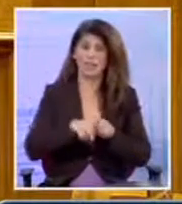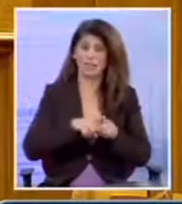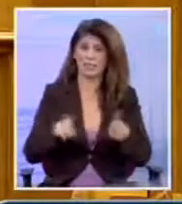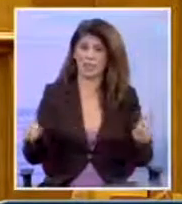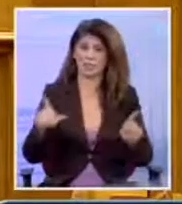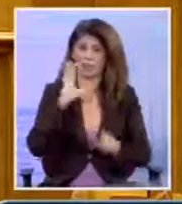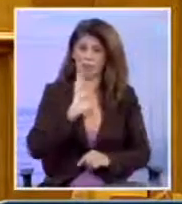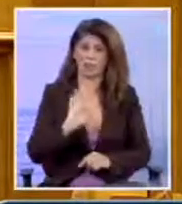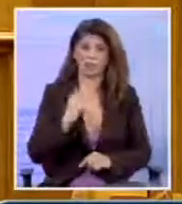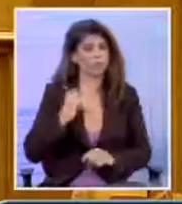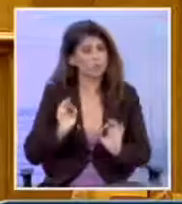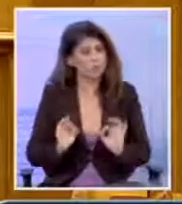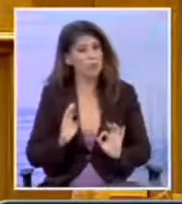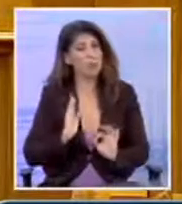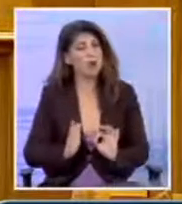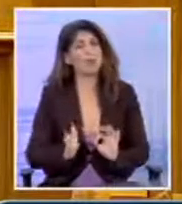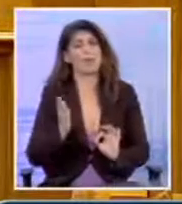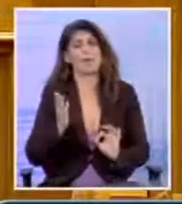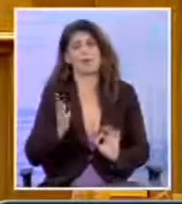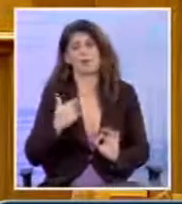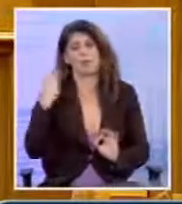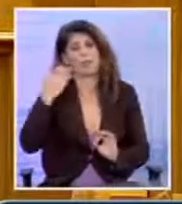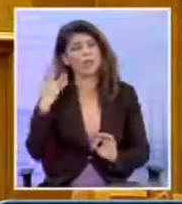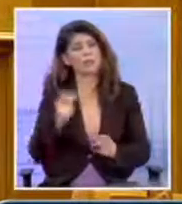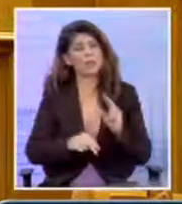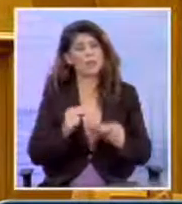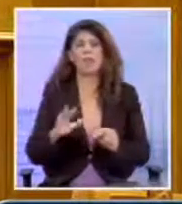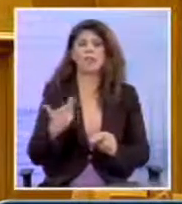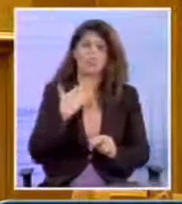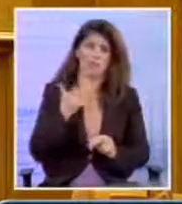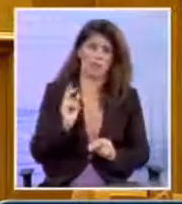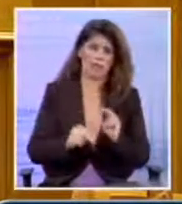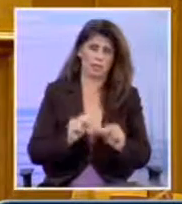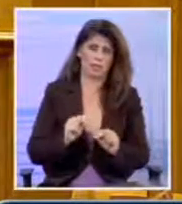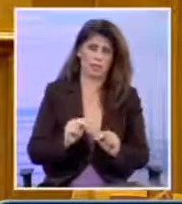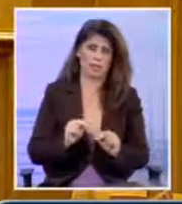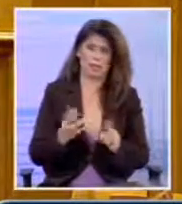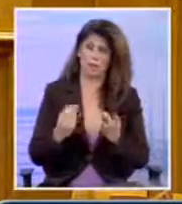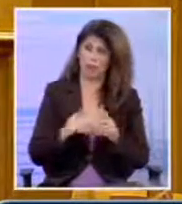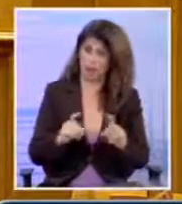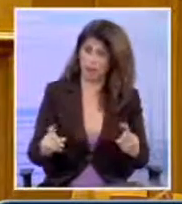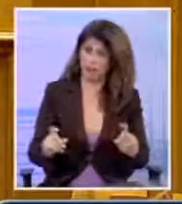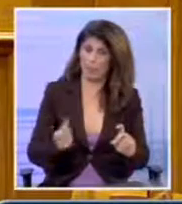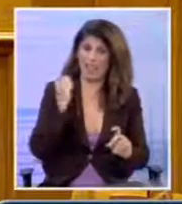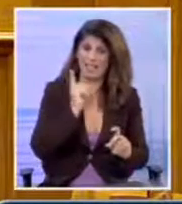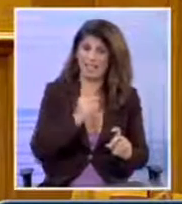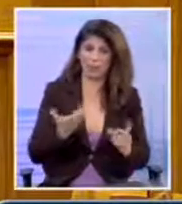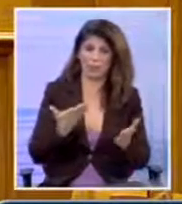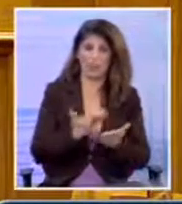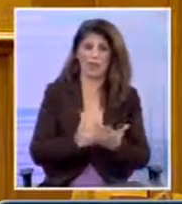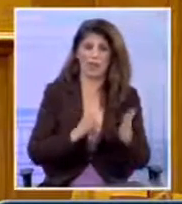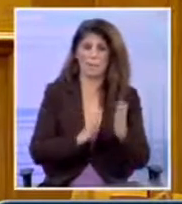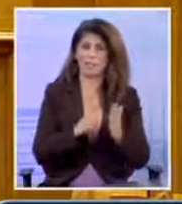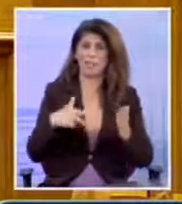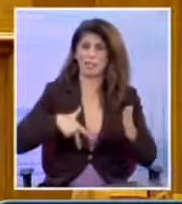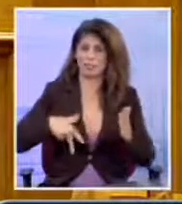μπορούμε να πάμε σε θεωρίες. Τι έχει ψηφιστεί, τι δεν έχει ψηφιστεί και 1000 άλλα πράγματα. Στην κριτική δε που καταθέτεται απέναντι στην